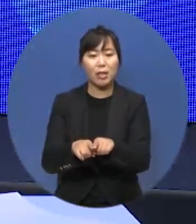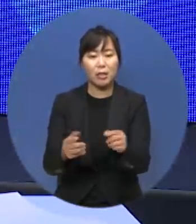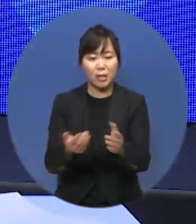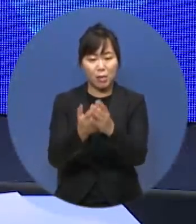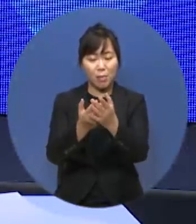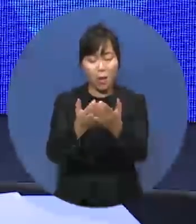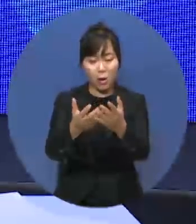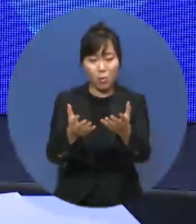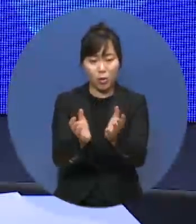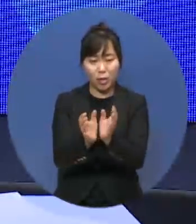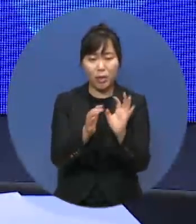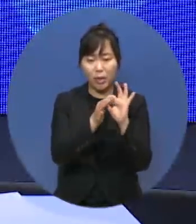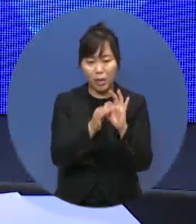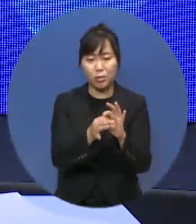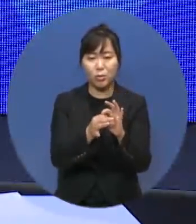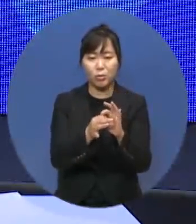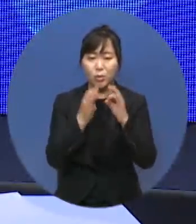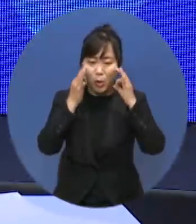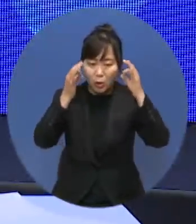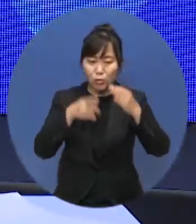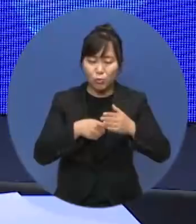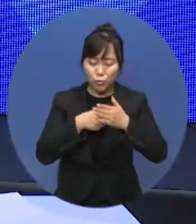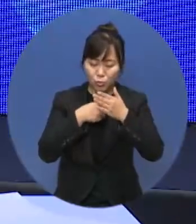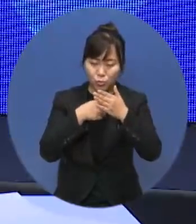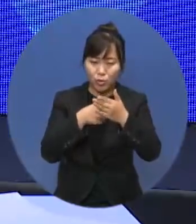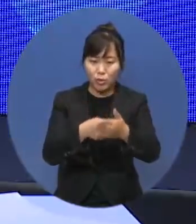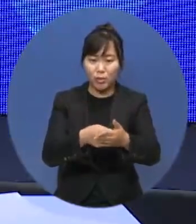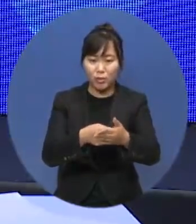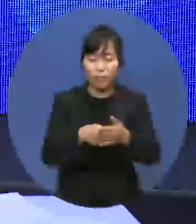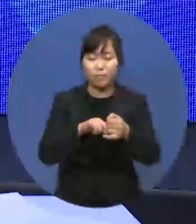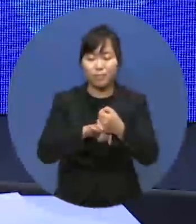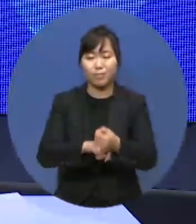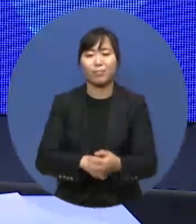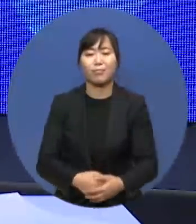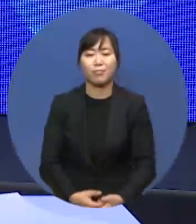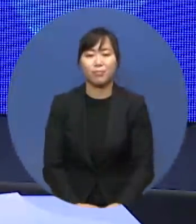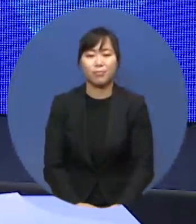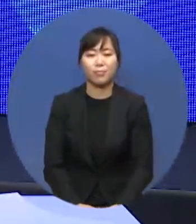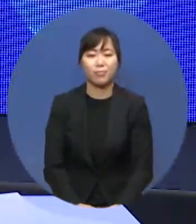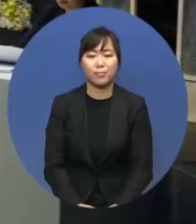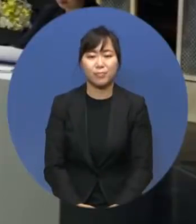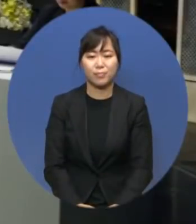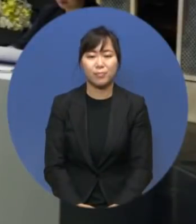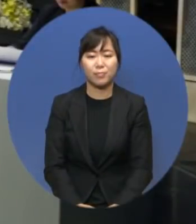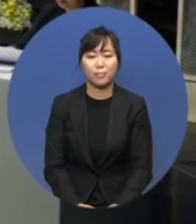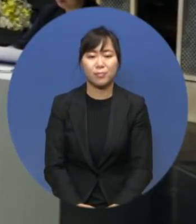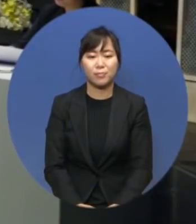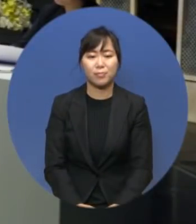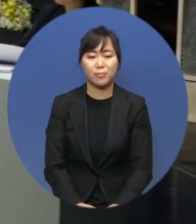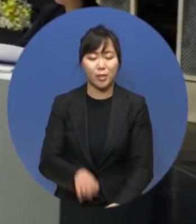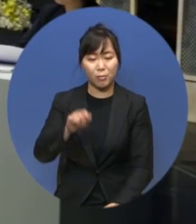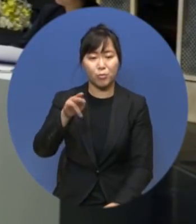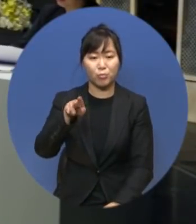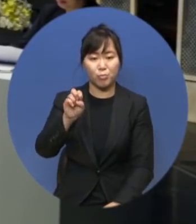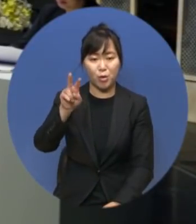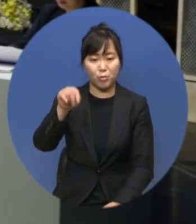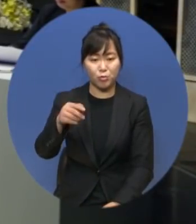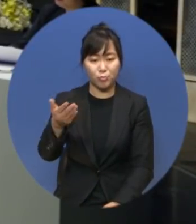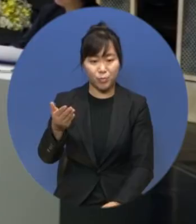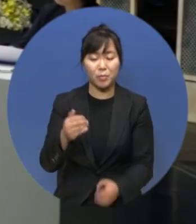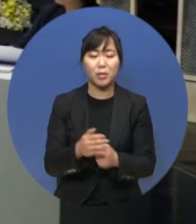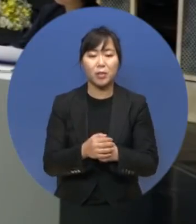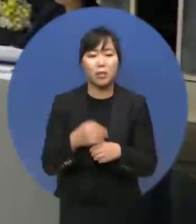지속적으로 노력하고 네, 추진해 나가도록 하겠습니다. 네, 문명수 장사님.